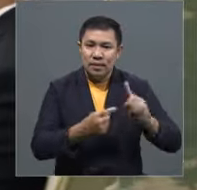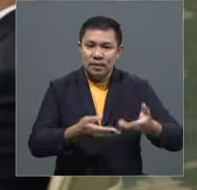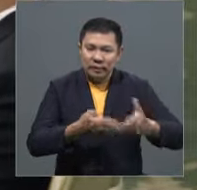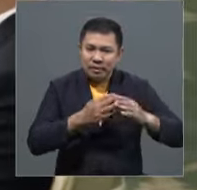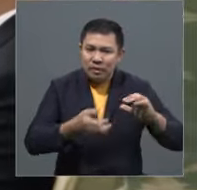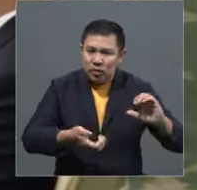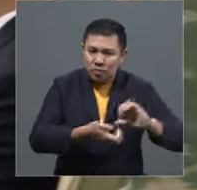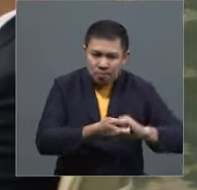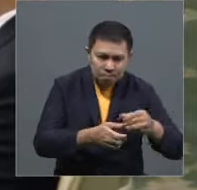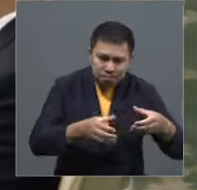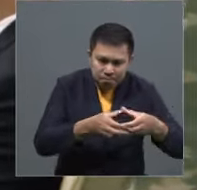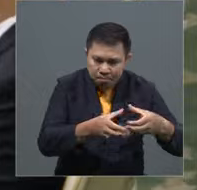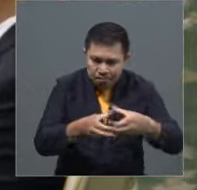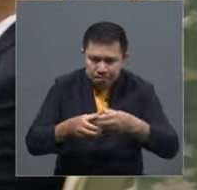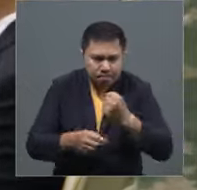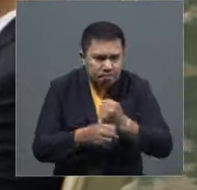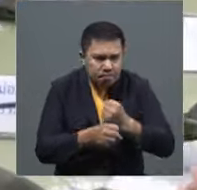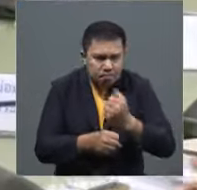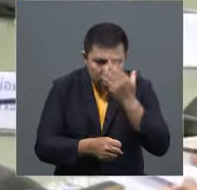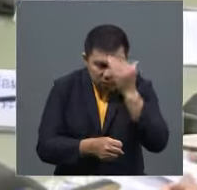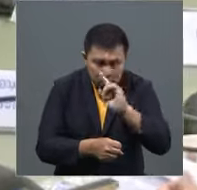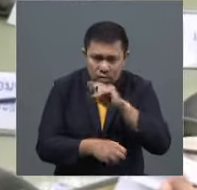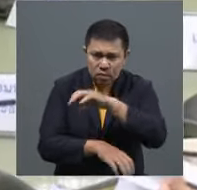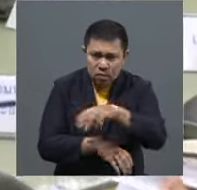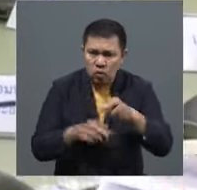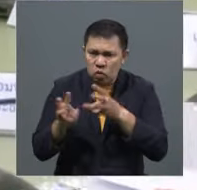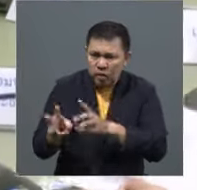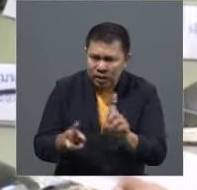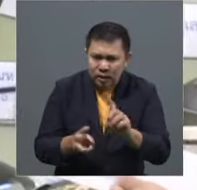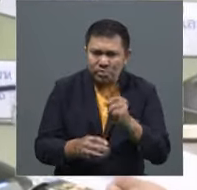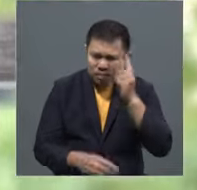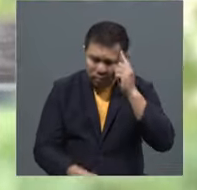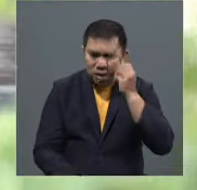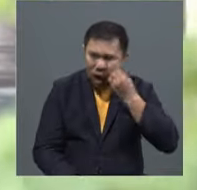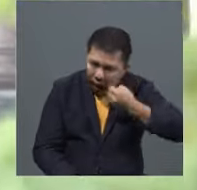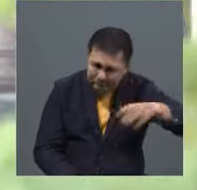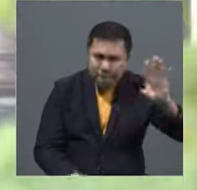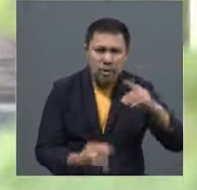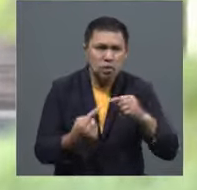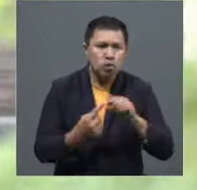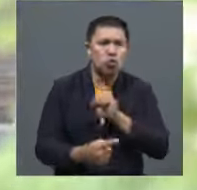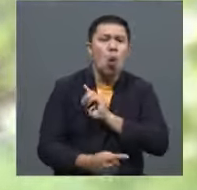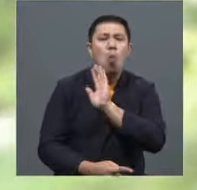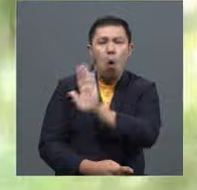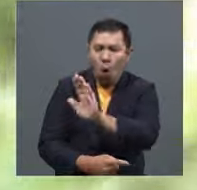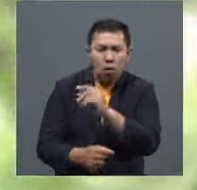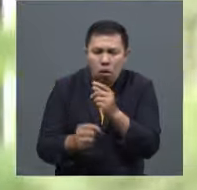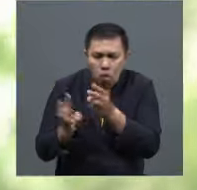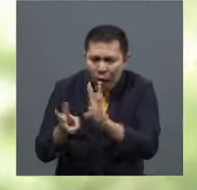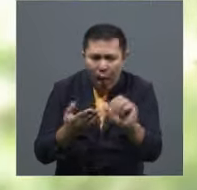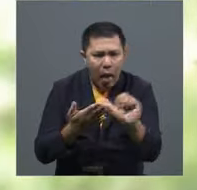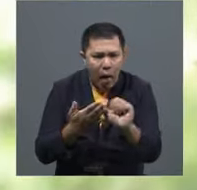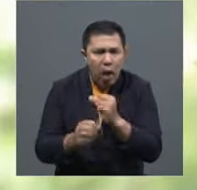ประสานงานแต่ละหน่วยงานนะครับว่าจะต้องเอาไปทำการบ้านในส่วนความรับผิดชอบของตัวเองเนี่ยอย่างไร